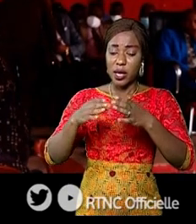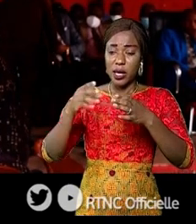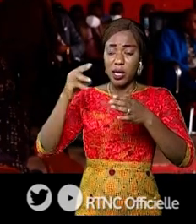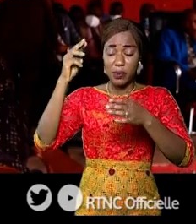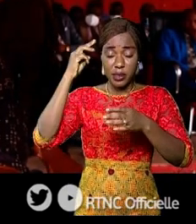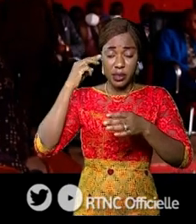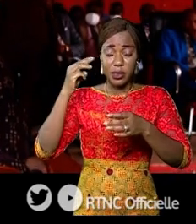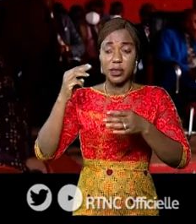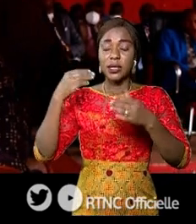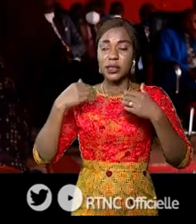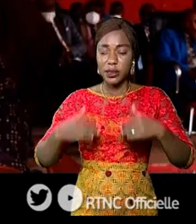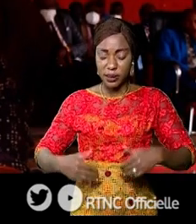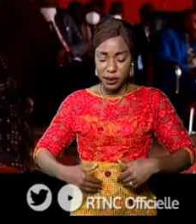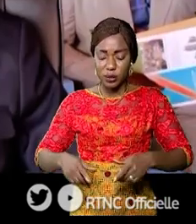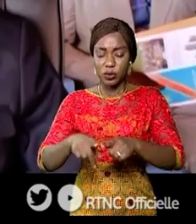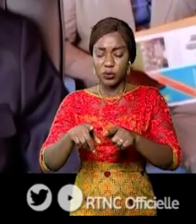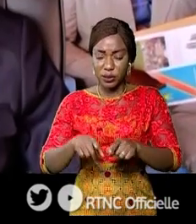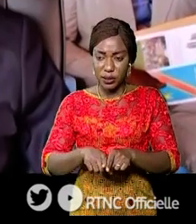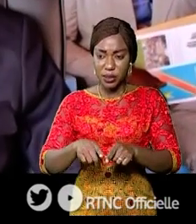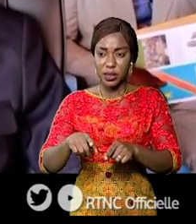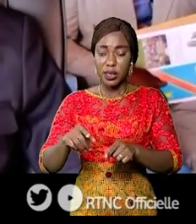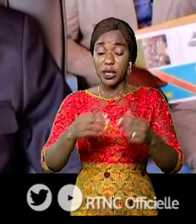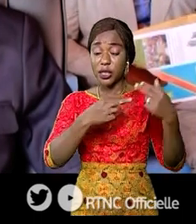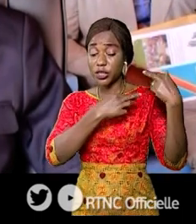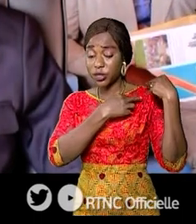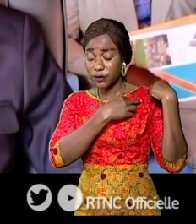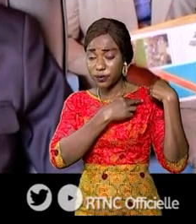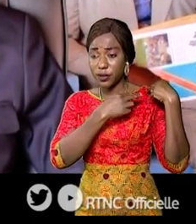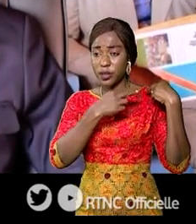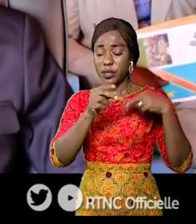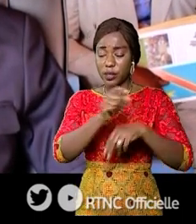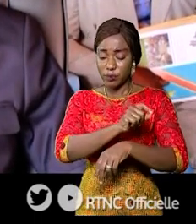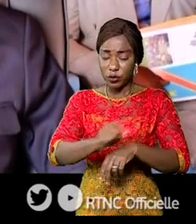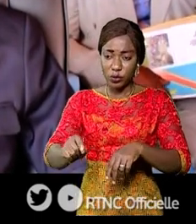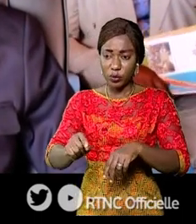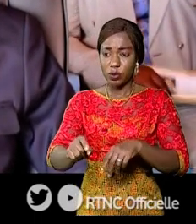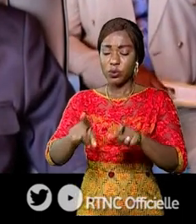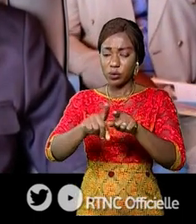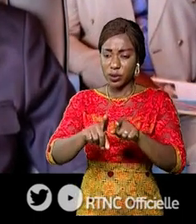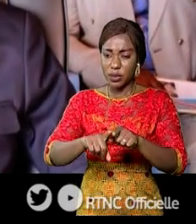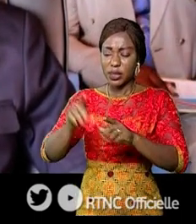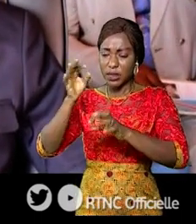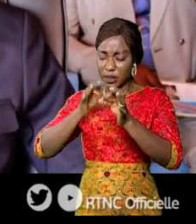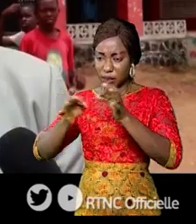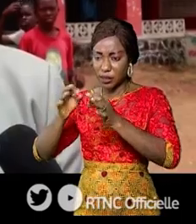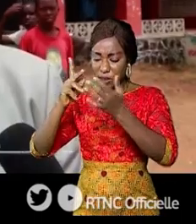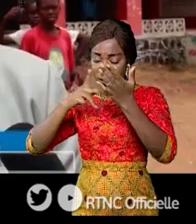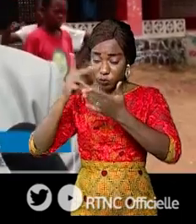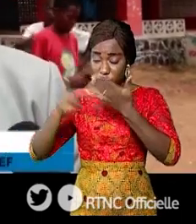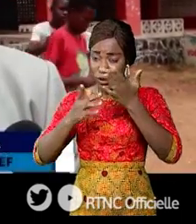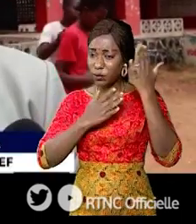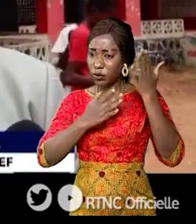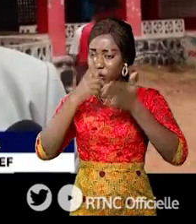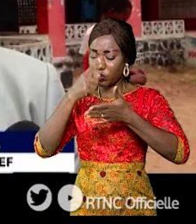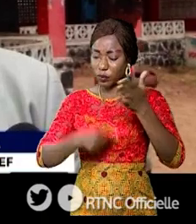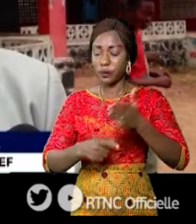Le chef du bureau ouest de l'UNICEF, Damien Daamoa, spécifie l'objectif de ce projet. C'est une